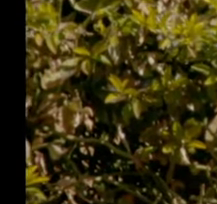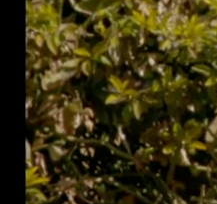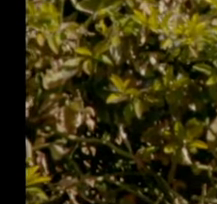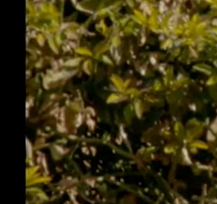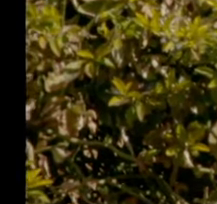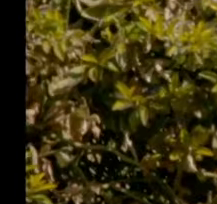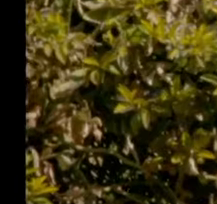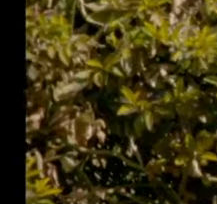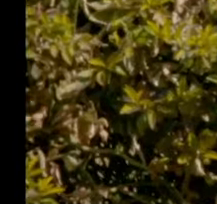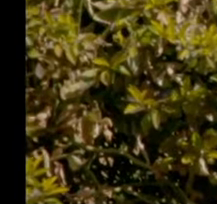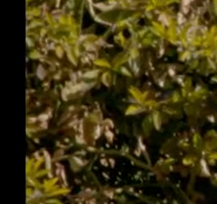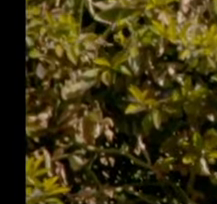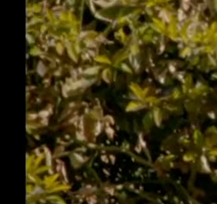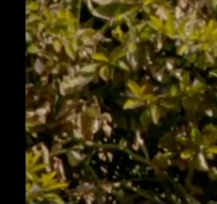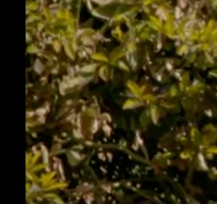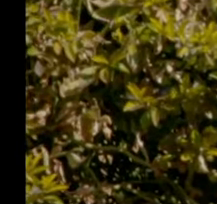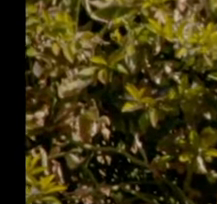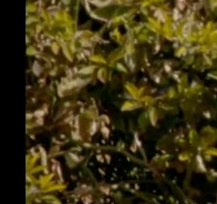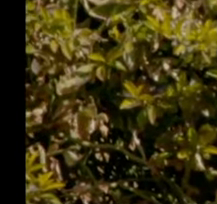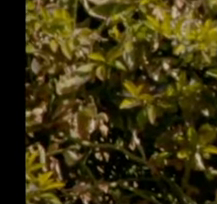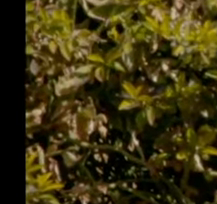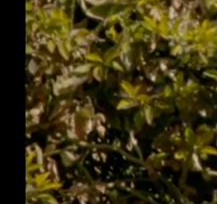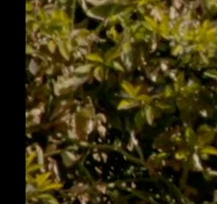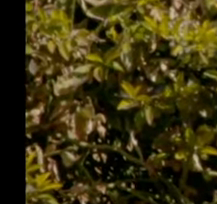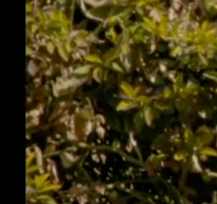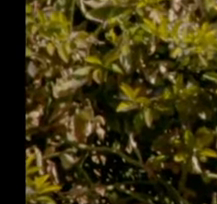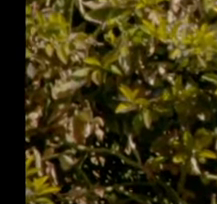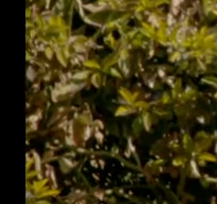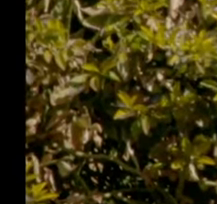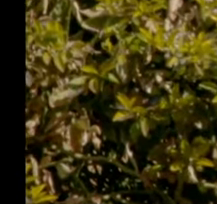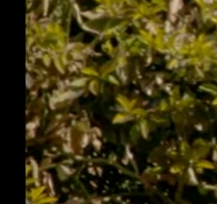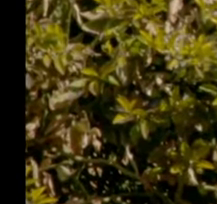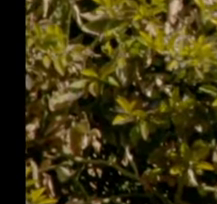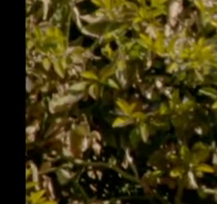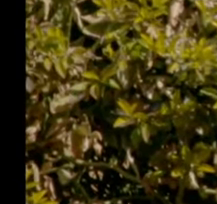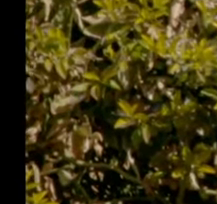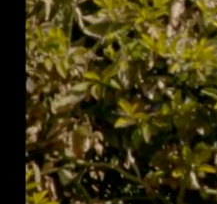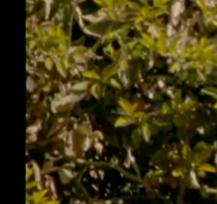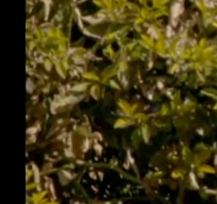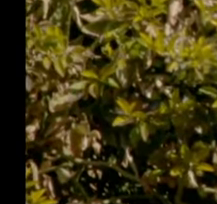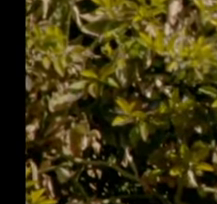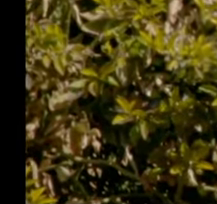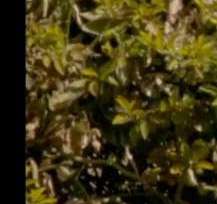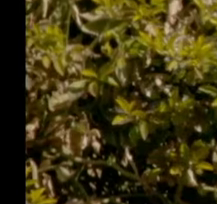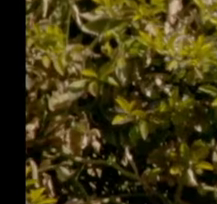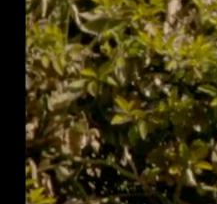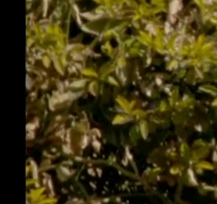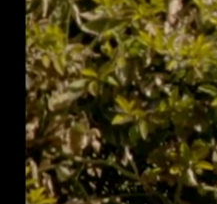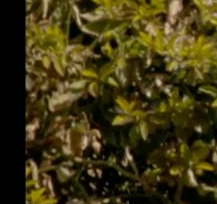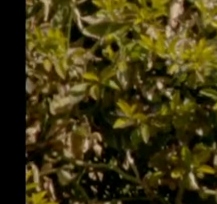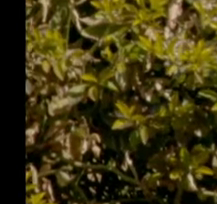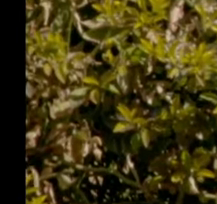वो उतना हिम्मत रखती है बच्ची लड़की हो तो हमको